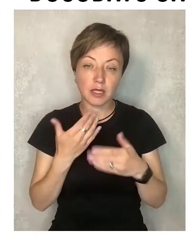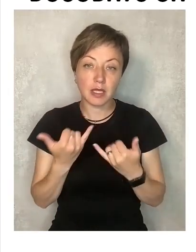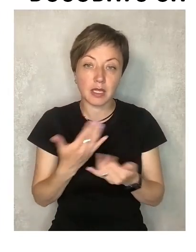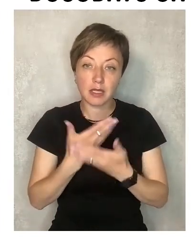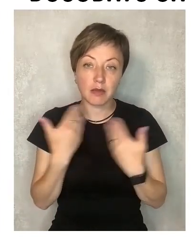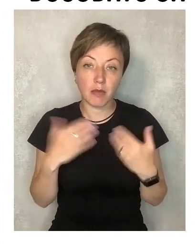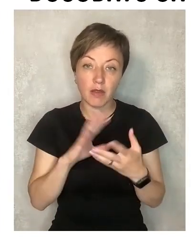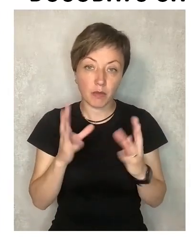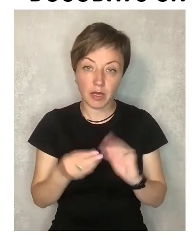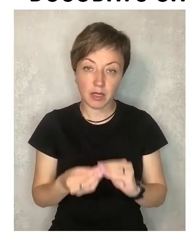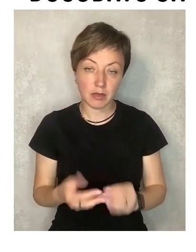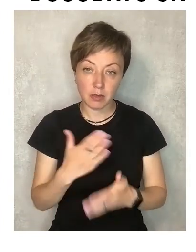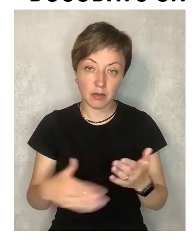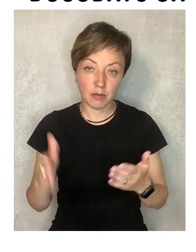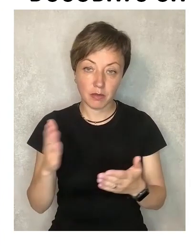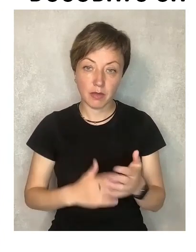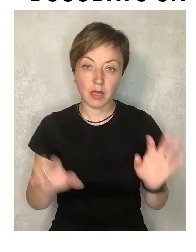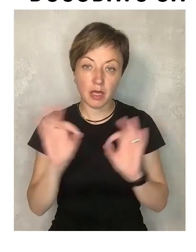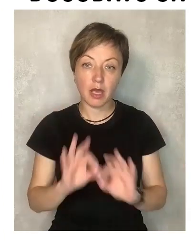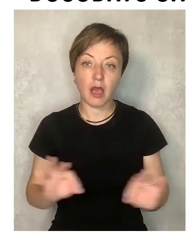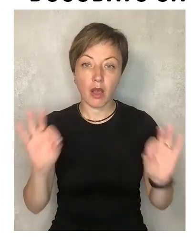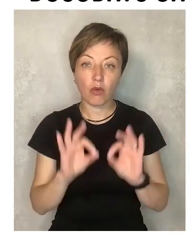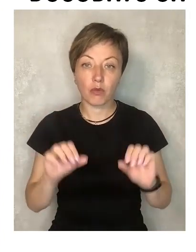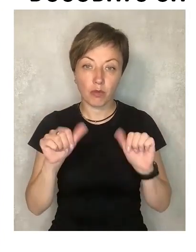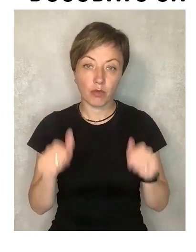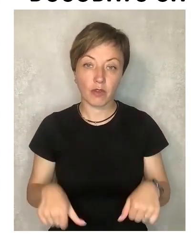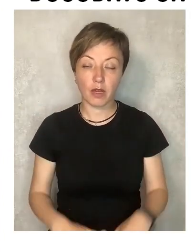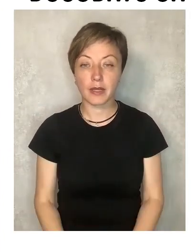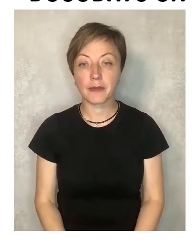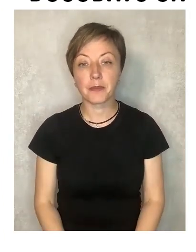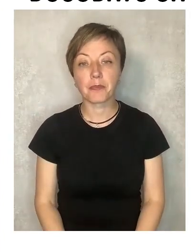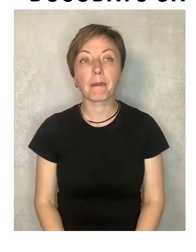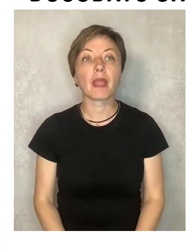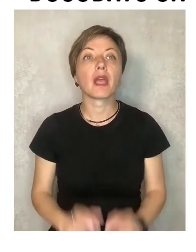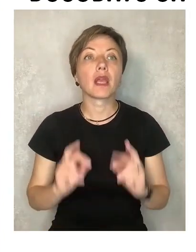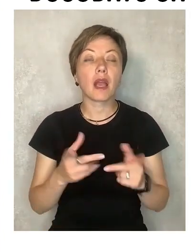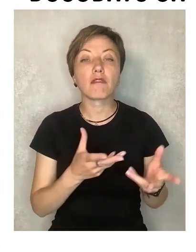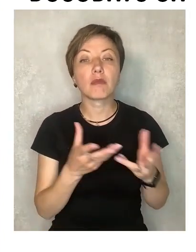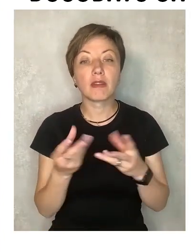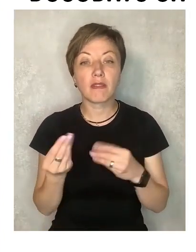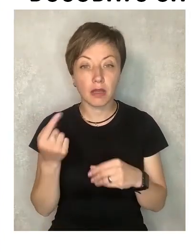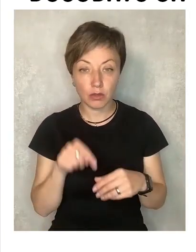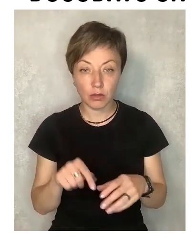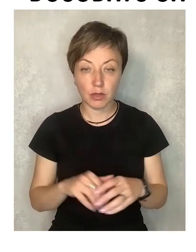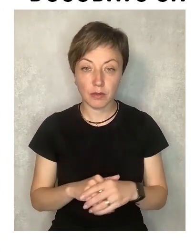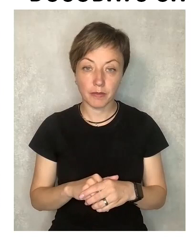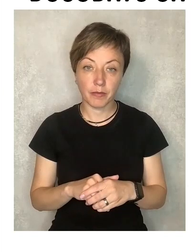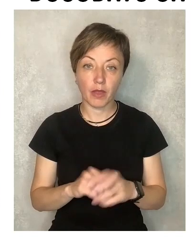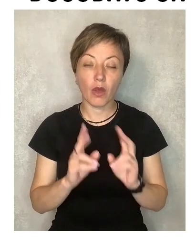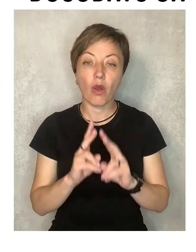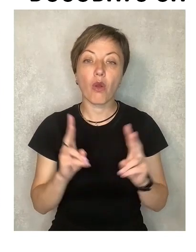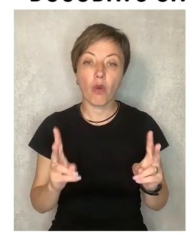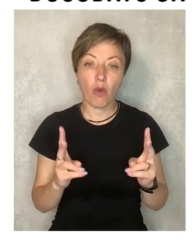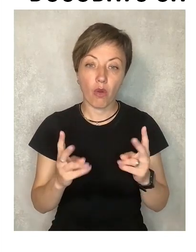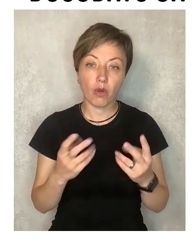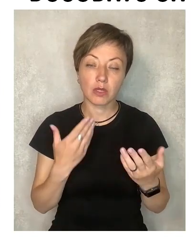принципі, абсолютно ніякого, в жодному вигляді, ну, ніяк. Як впливати тоді? Дякую за питання. І до кого стукатись в